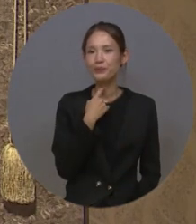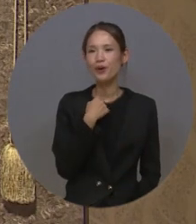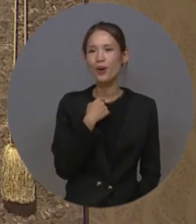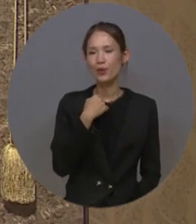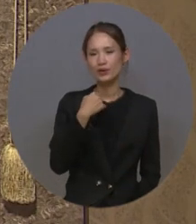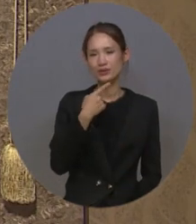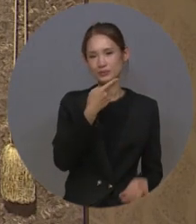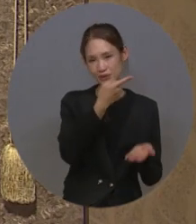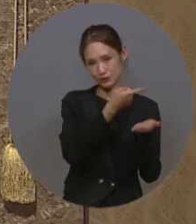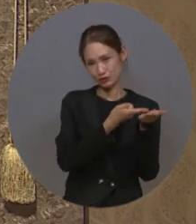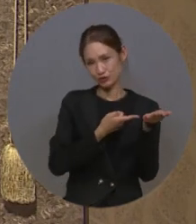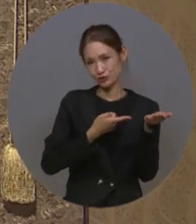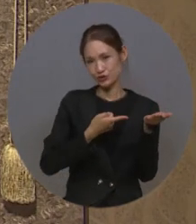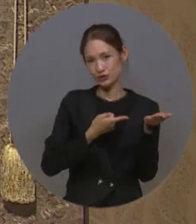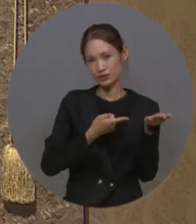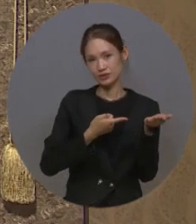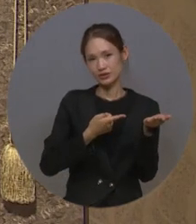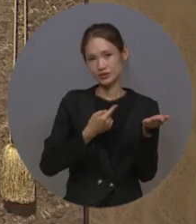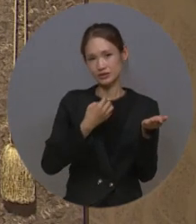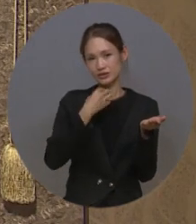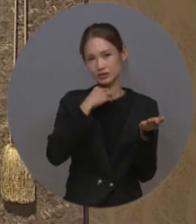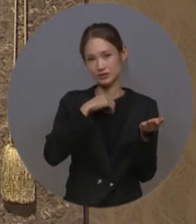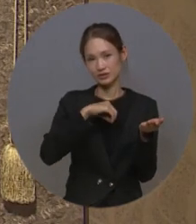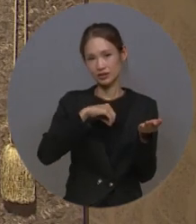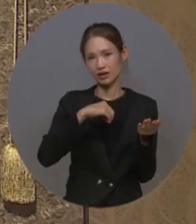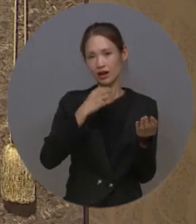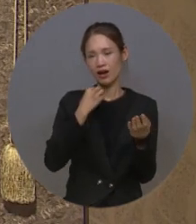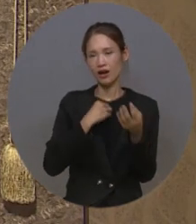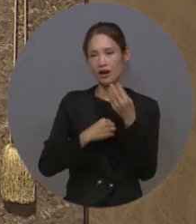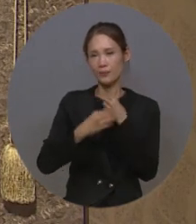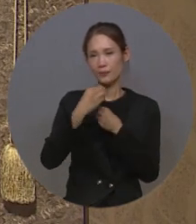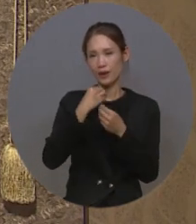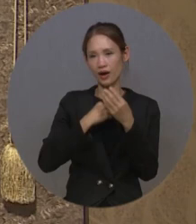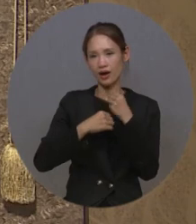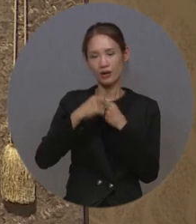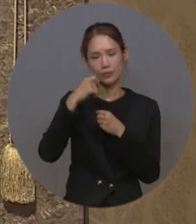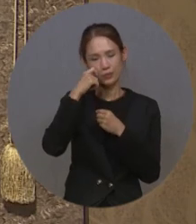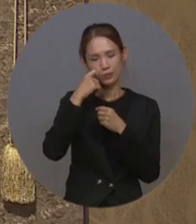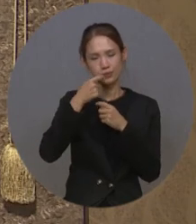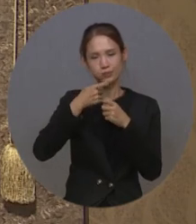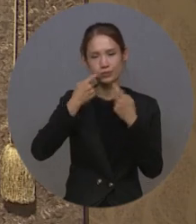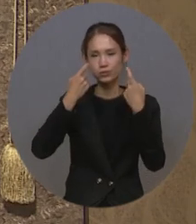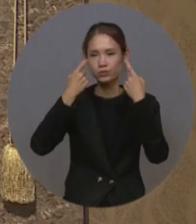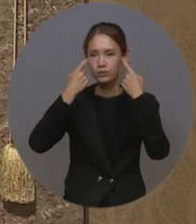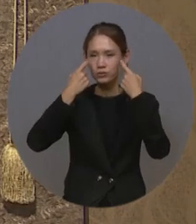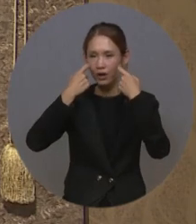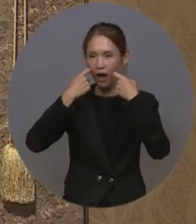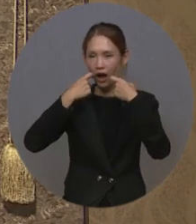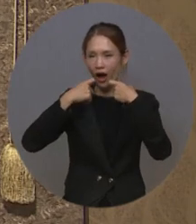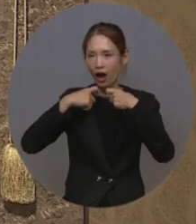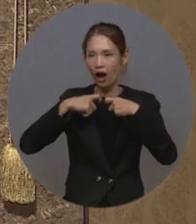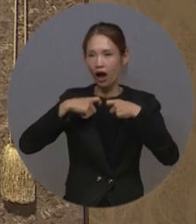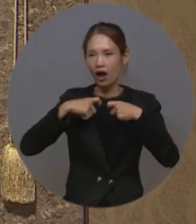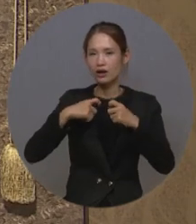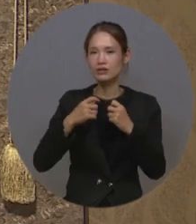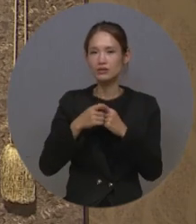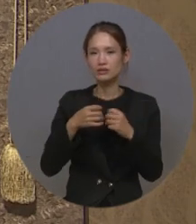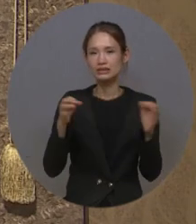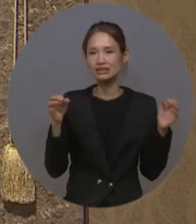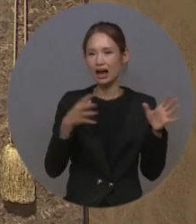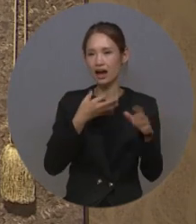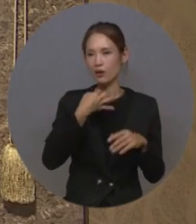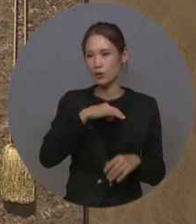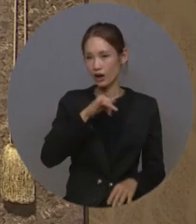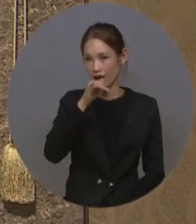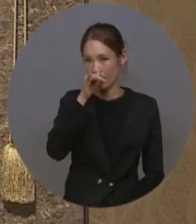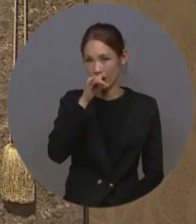목구멍에 이제 상처가 나서 네. 먹는 걸 잘 못하다 보니까 살이 빠져서 일시적으로 효과가 있다.